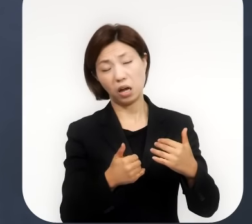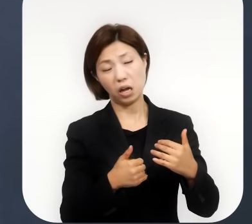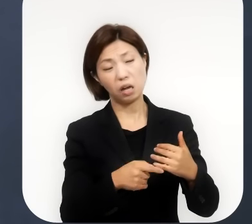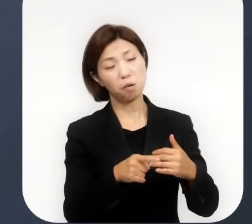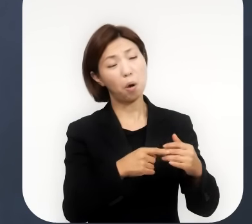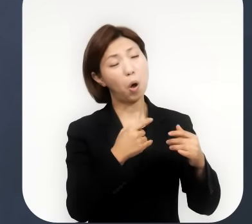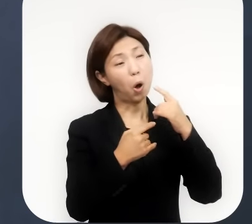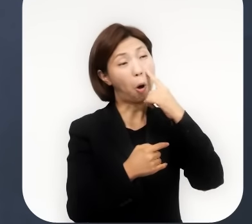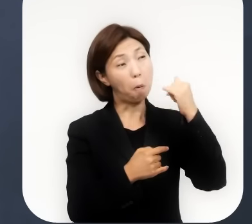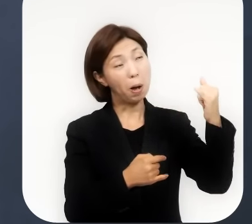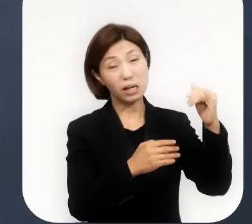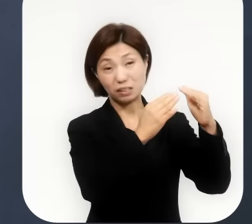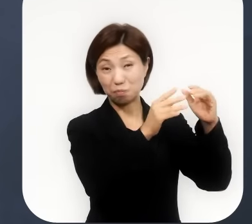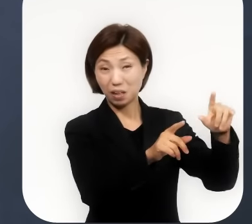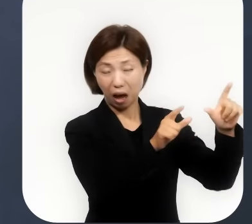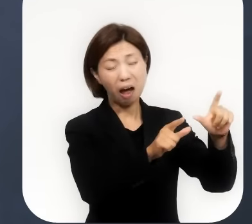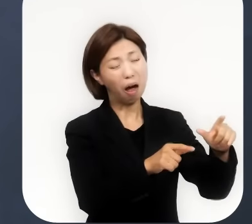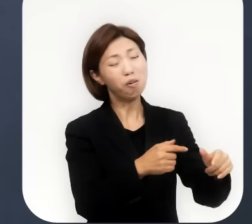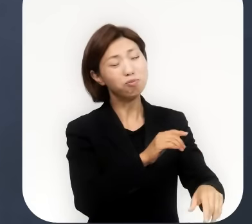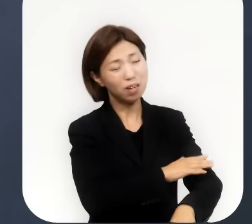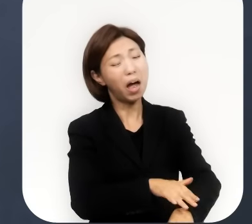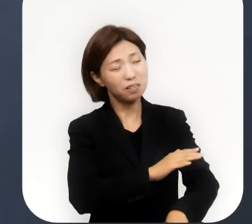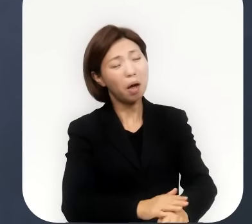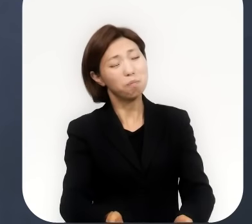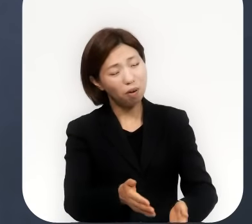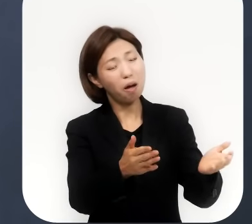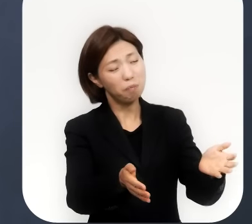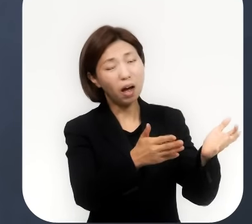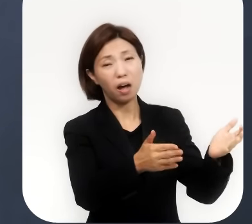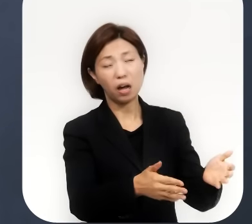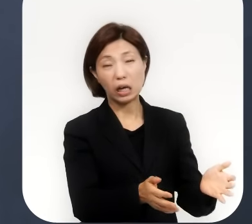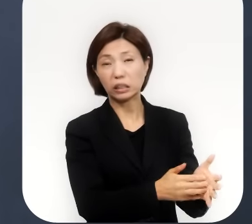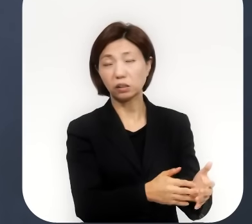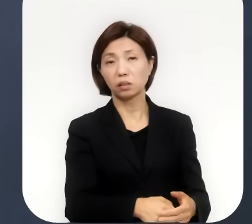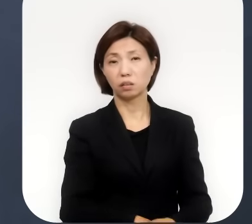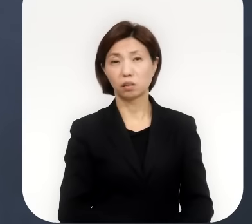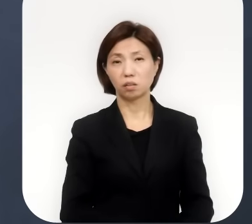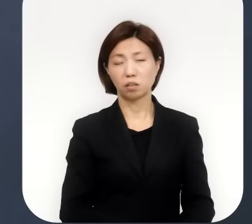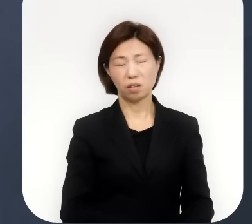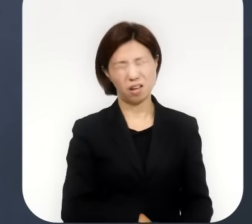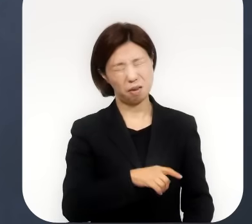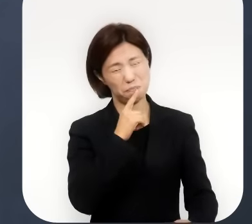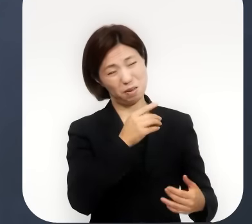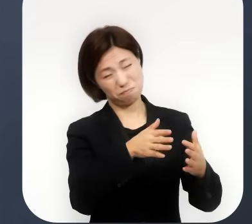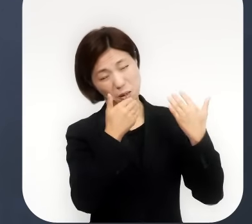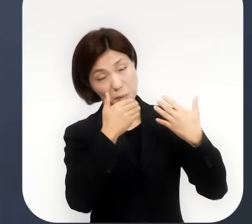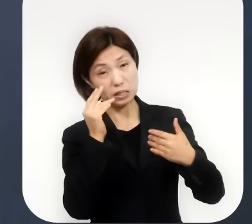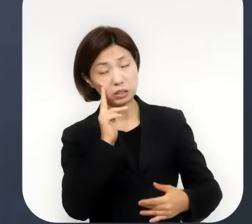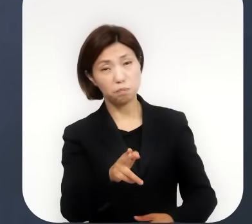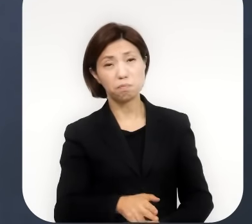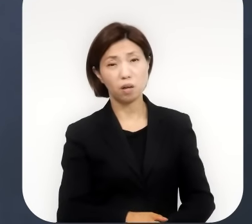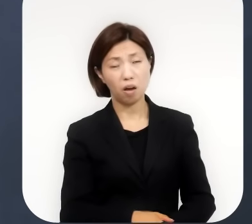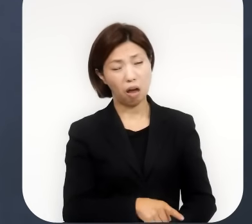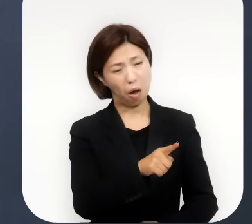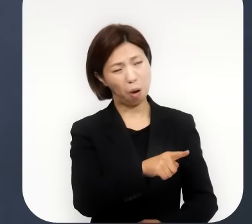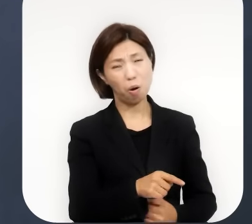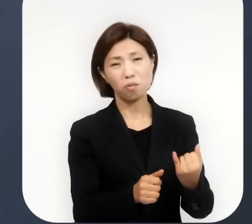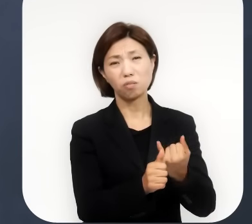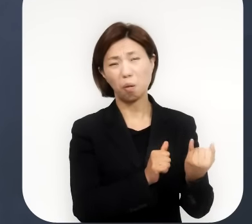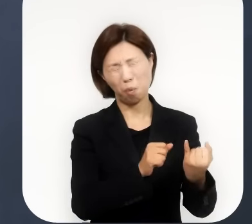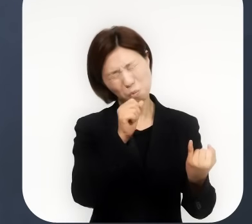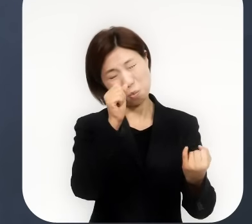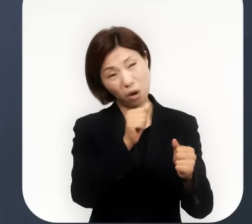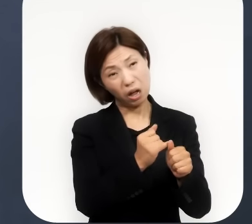지한테가 있는 건 잘됐다 아이고 그래 가서 간호하고 잘 있어라 이렇게 생각해야지 그 폭도 하고 하는